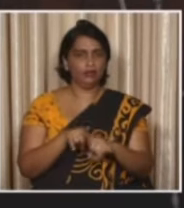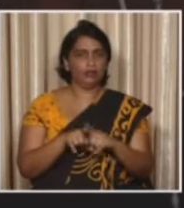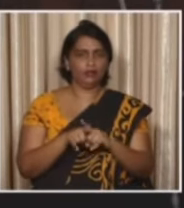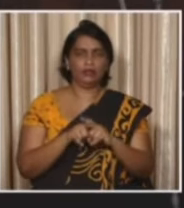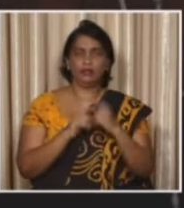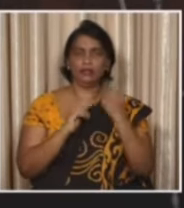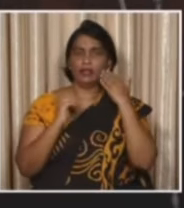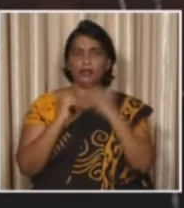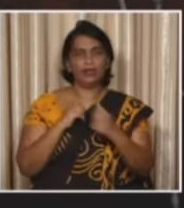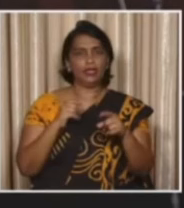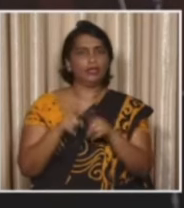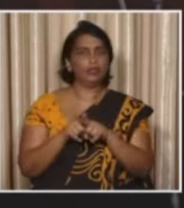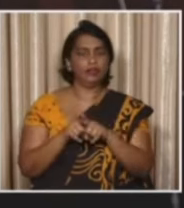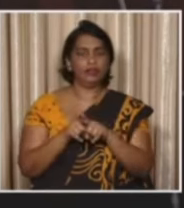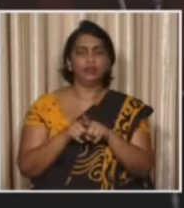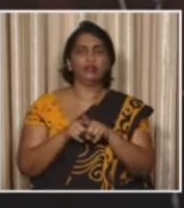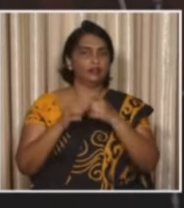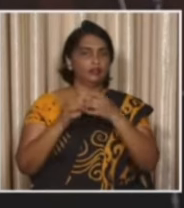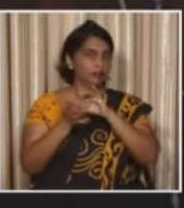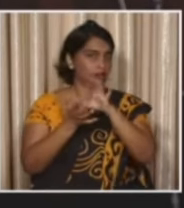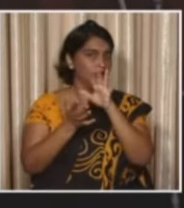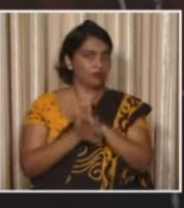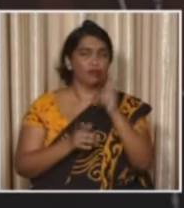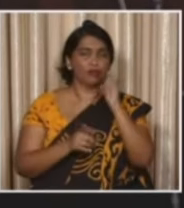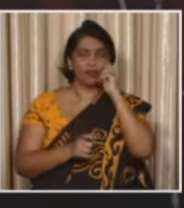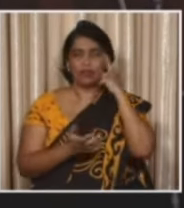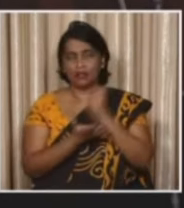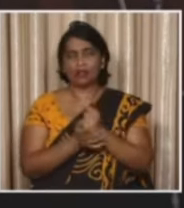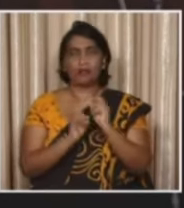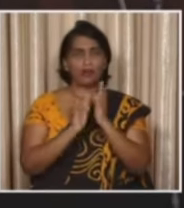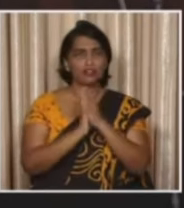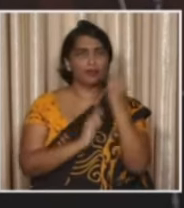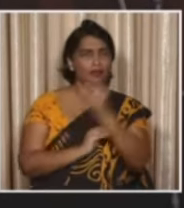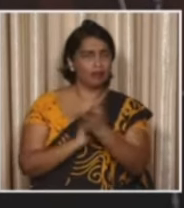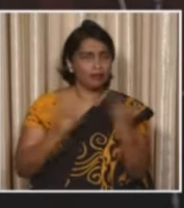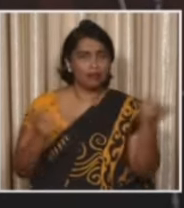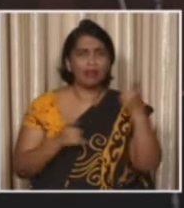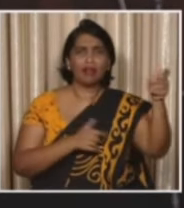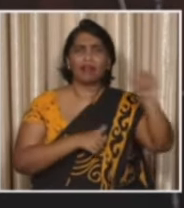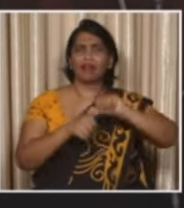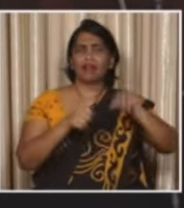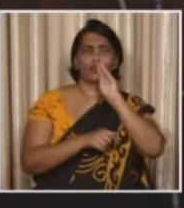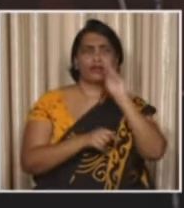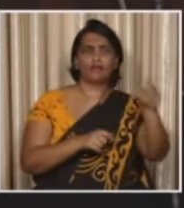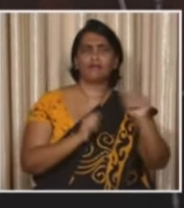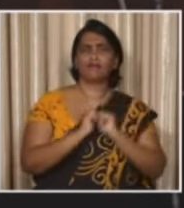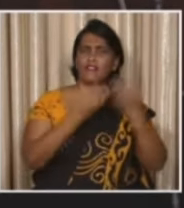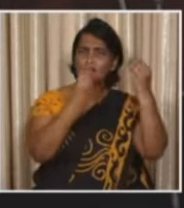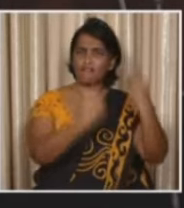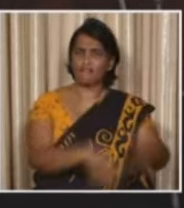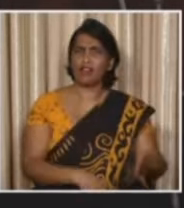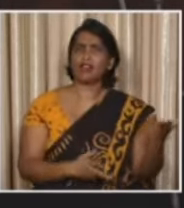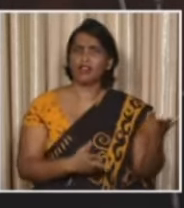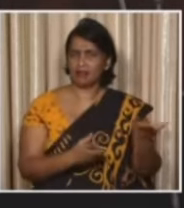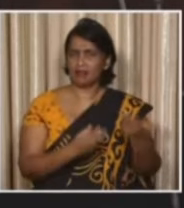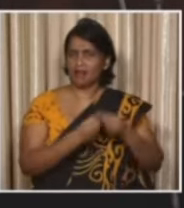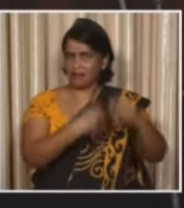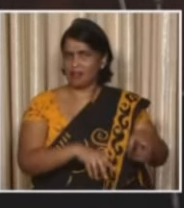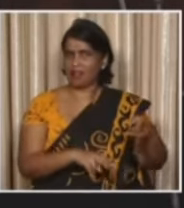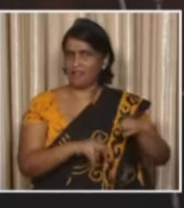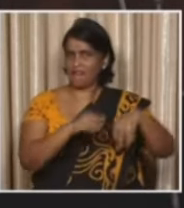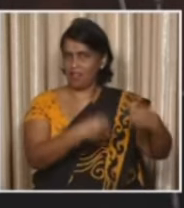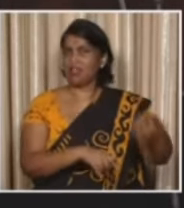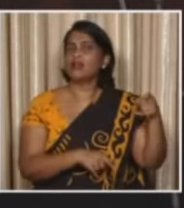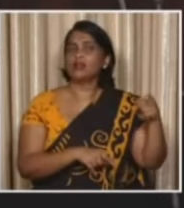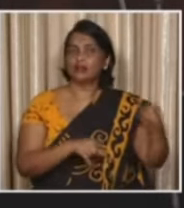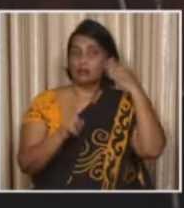රටට විදේශ විනිමයේ එන්න විදේශගත වෙන්න හදන වෙලාවේ පාස්පෝර්ට් එකක් දෙන්න බැයි නේද? ඒ ආයතනයේ ට්‍රේල්නේ ඇත්තටම අසමත් වෙලා නේ. ඒ නිසා ඒ